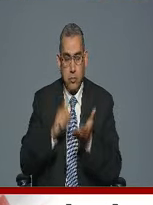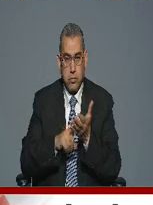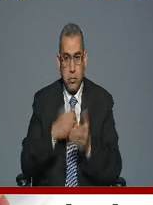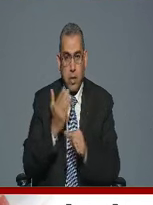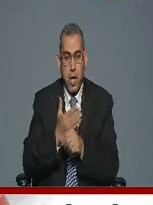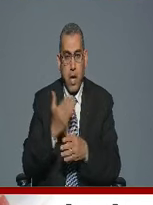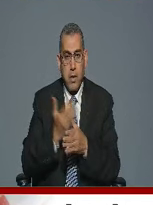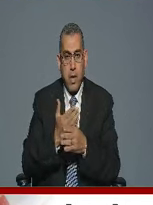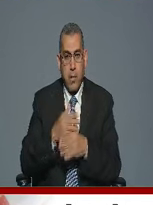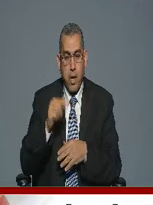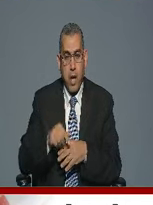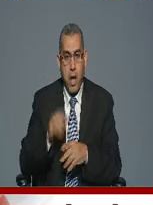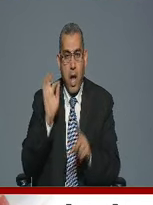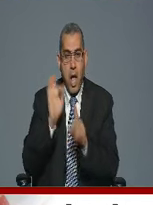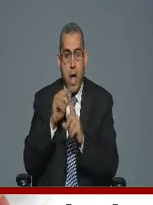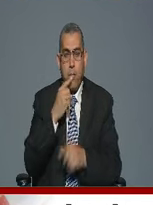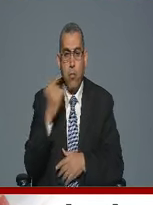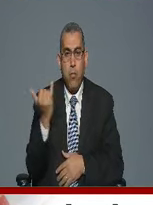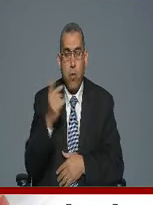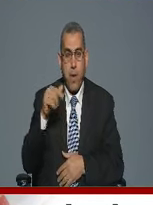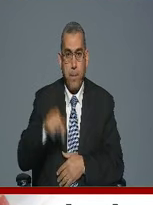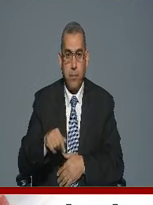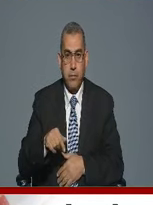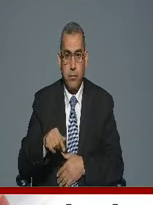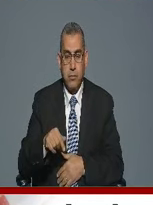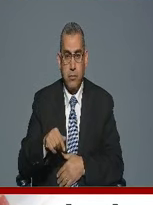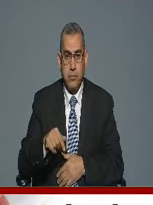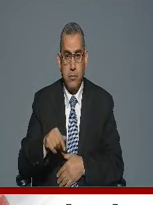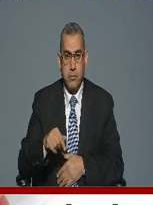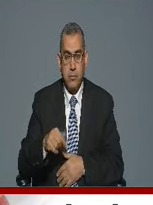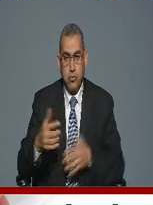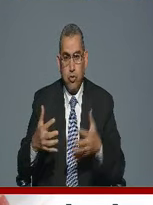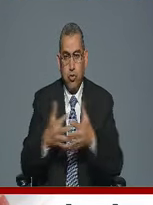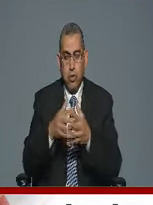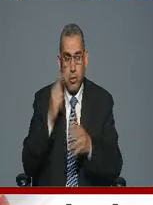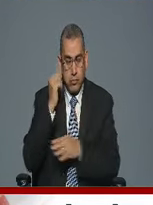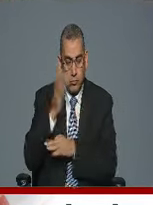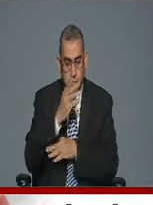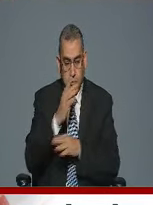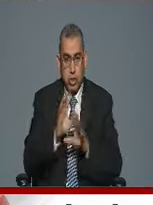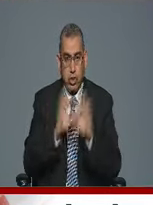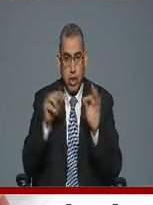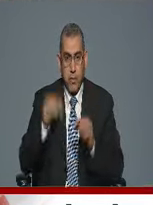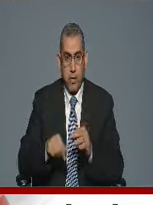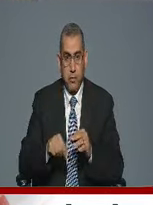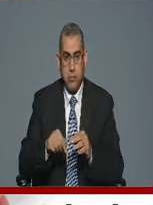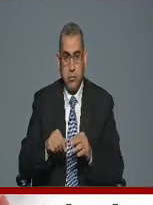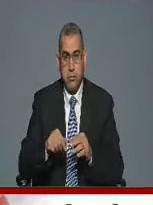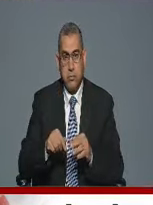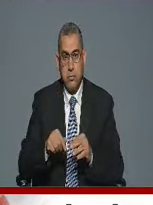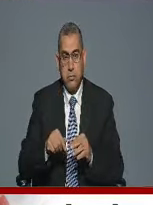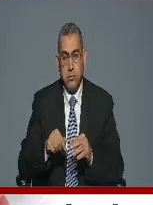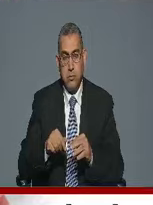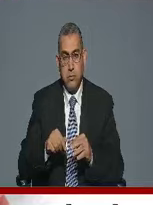أن أهم شيء بالنسبة للشراكة الاستراتيجية والشاملة هو أن